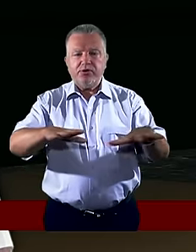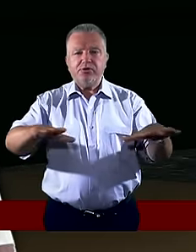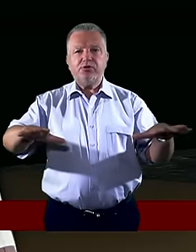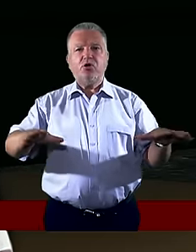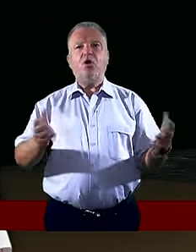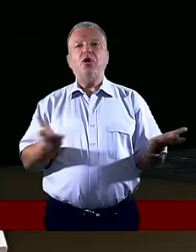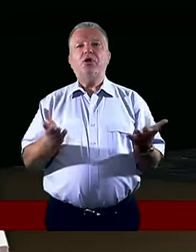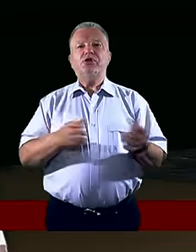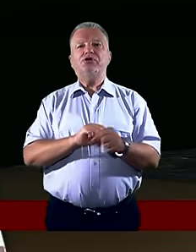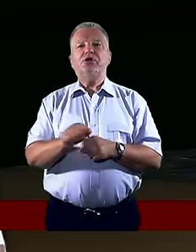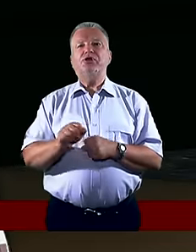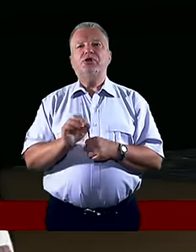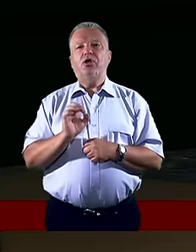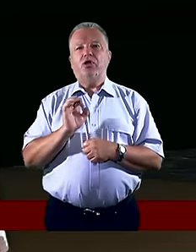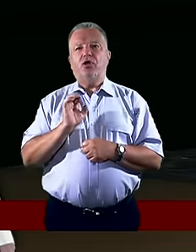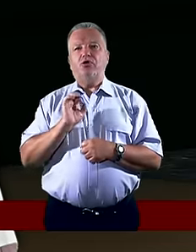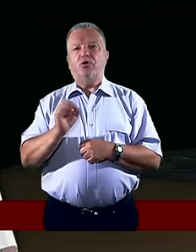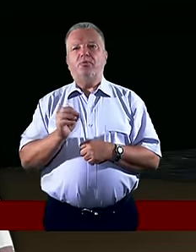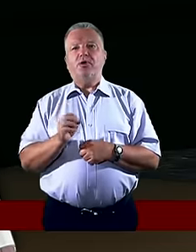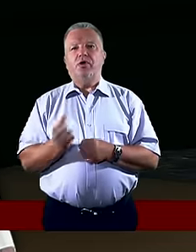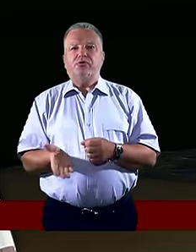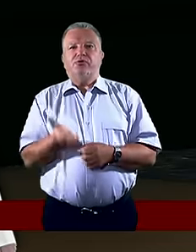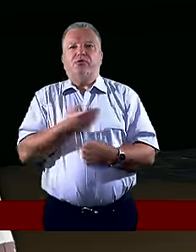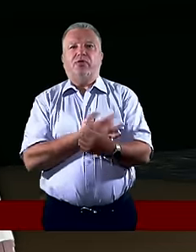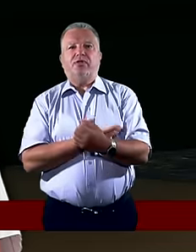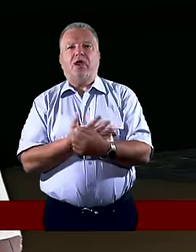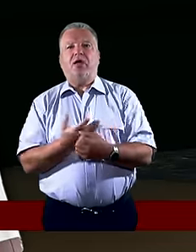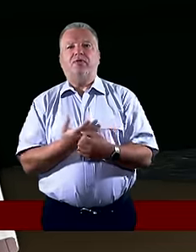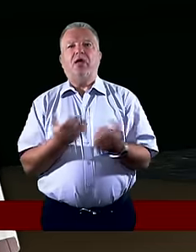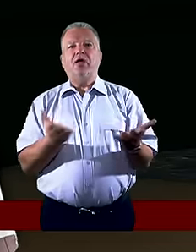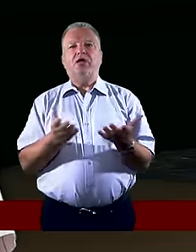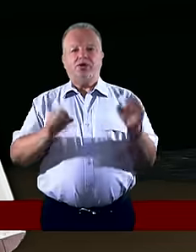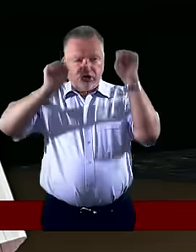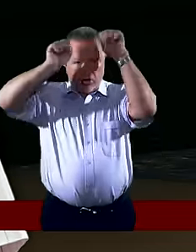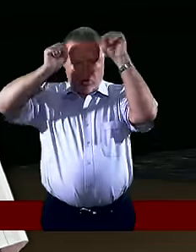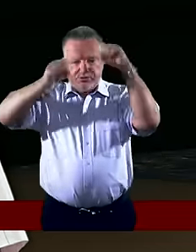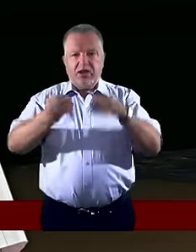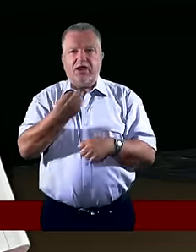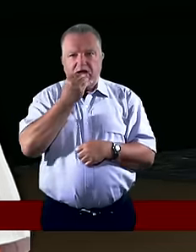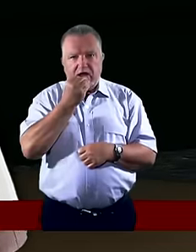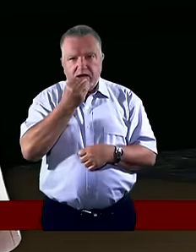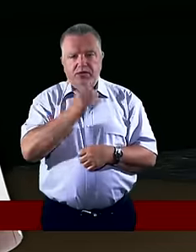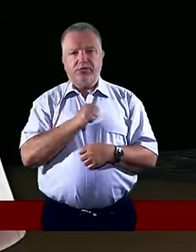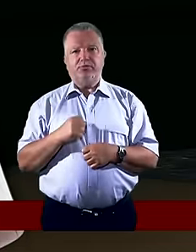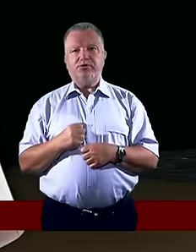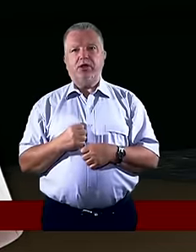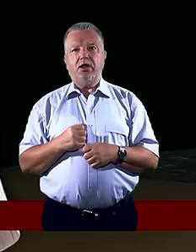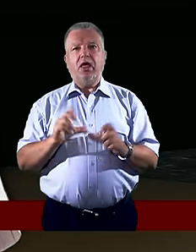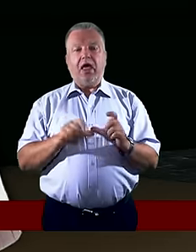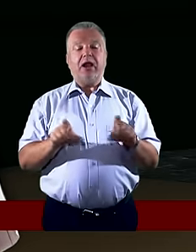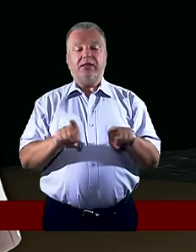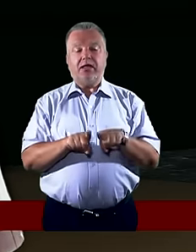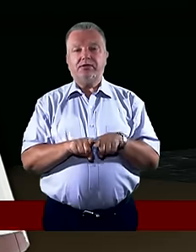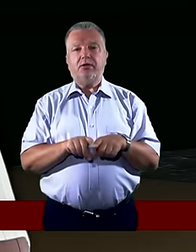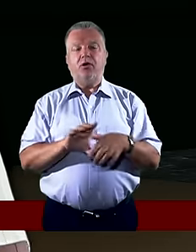w odpowiednim momencie wzrostu trawy na przykład, prawda? Gdzie te owce się naprawdę najedzą, ale też w